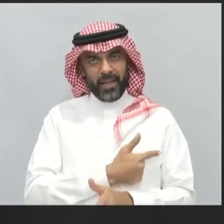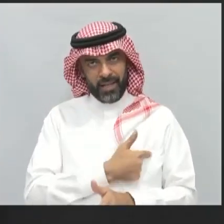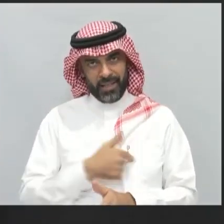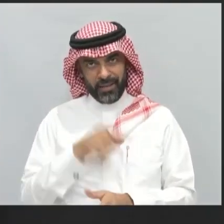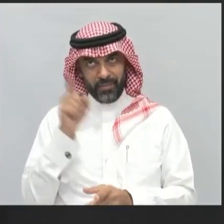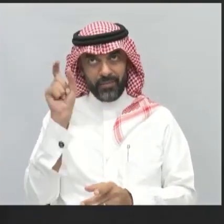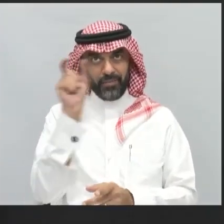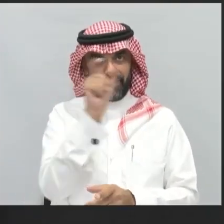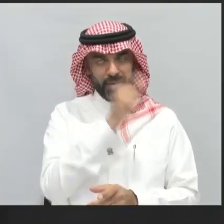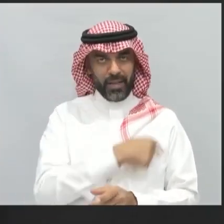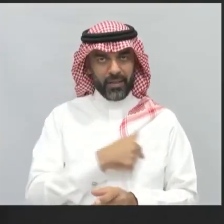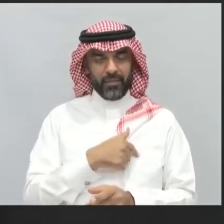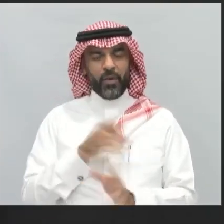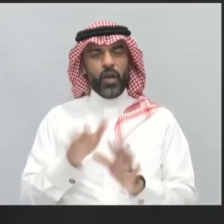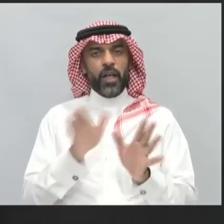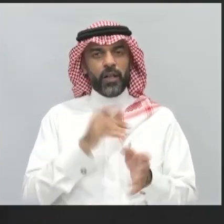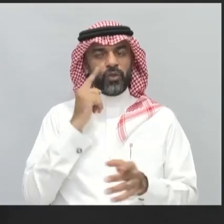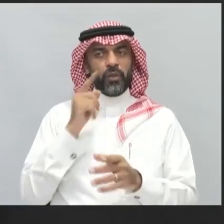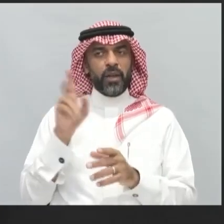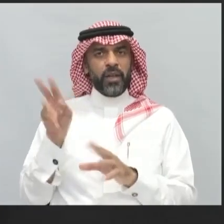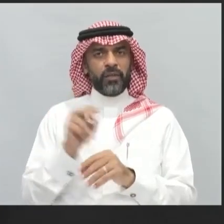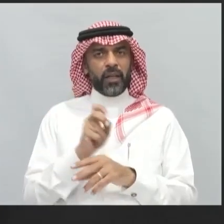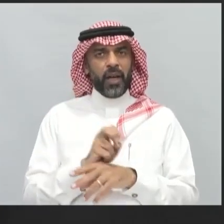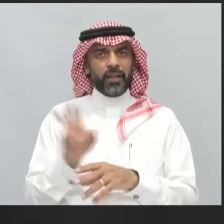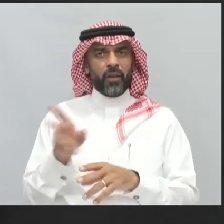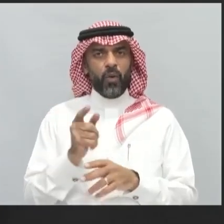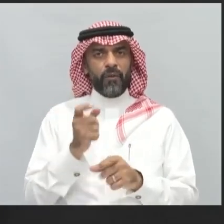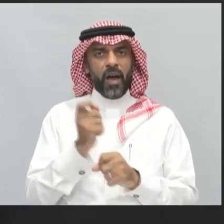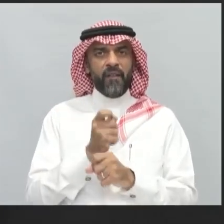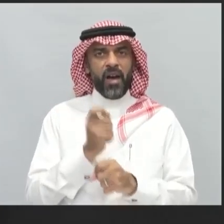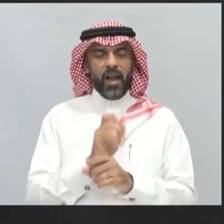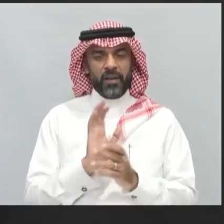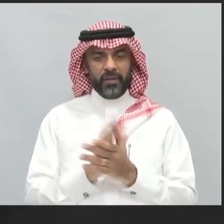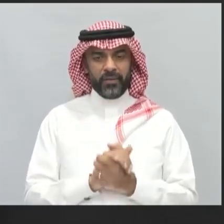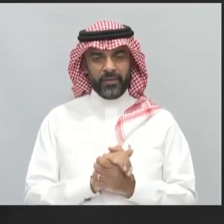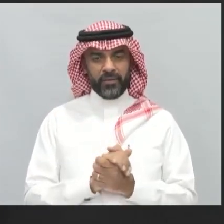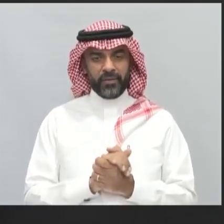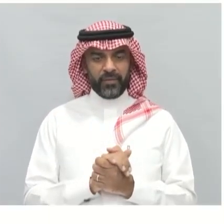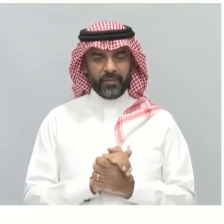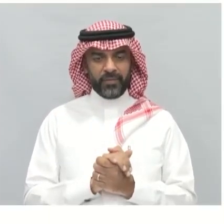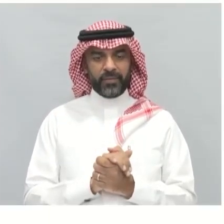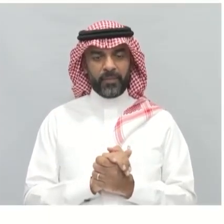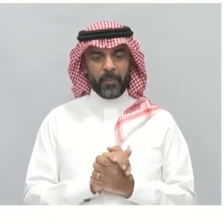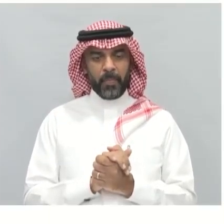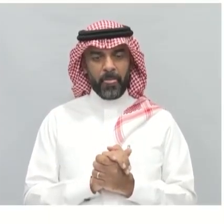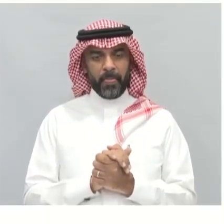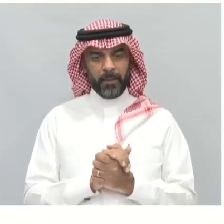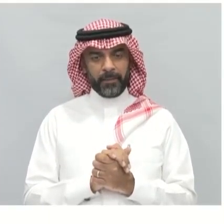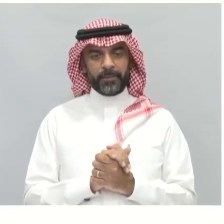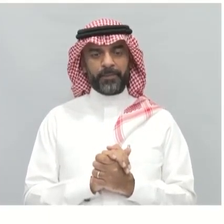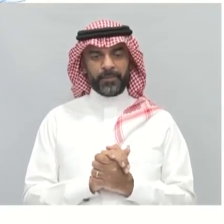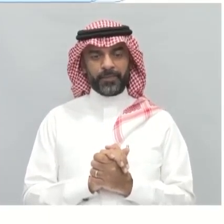الافعال التي تكون اكثر من ثلاثه احرف تذكروا هذه القاعده جيدا حتى